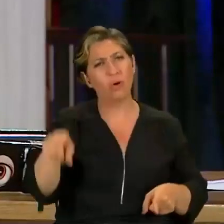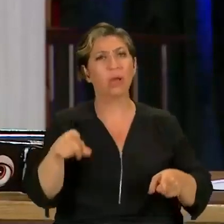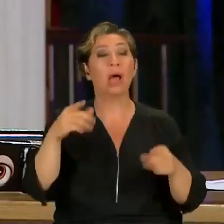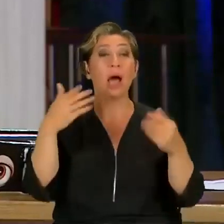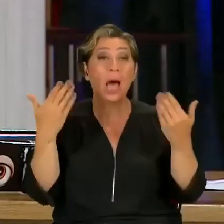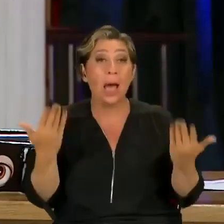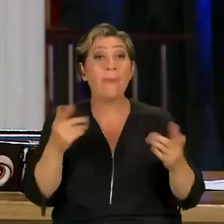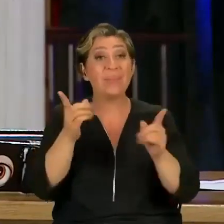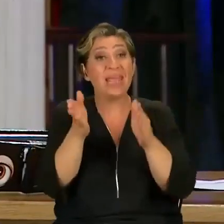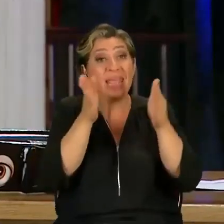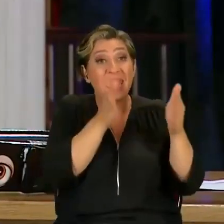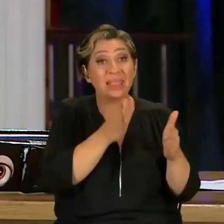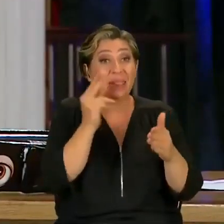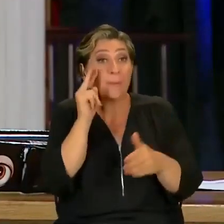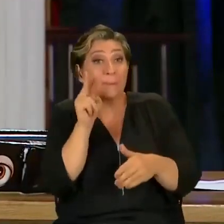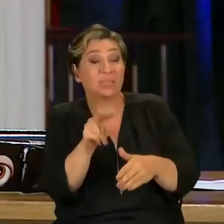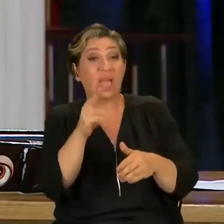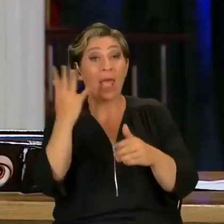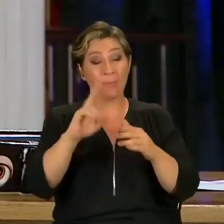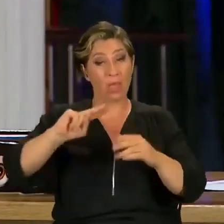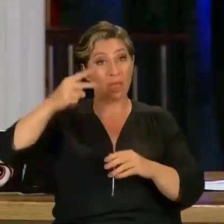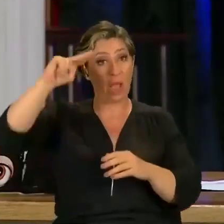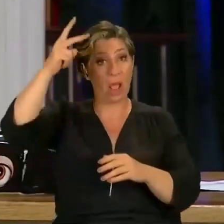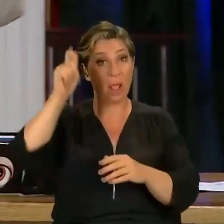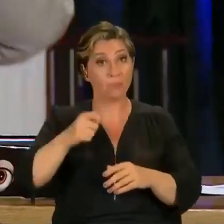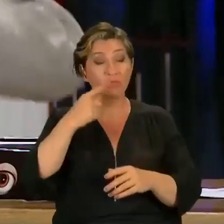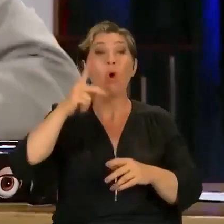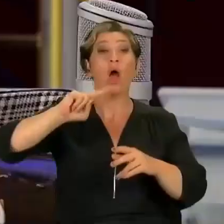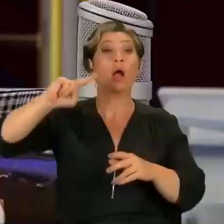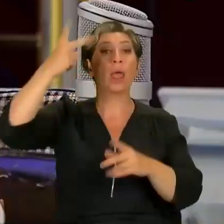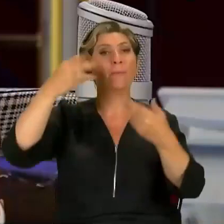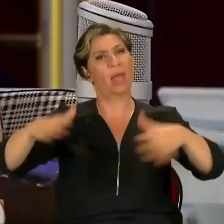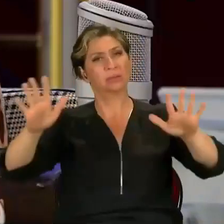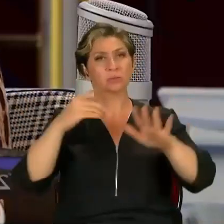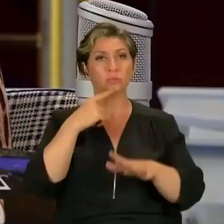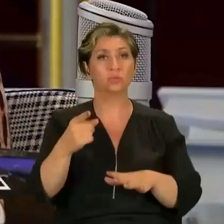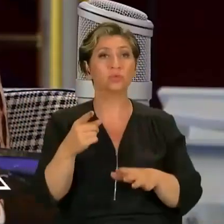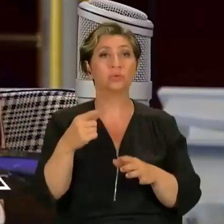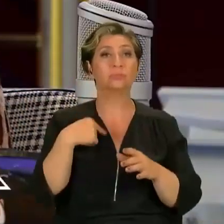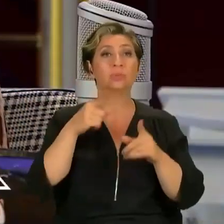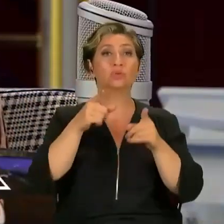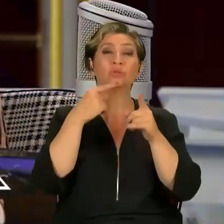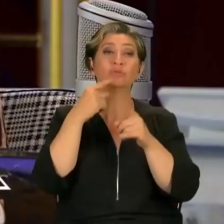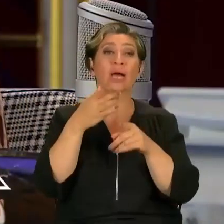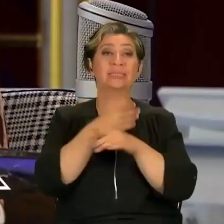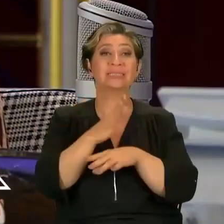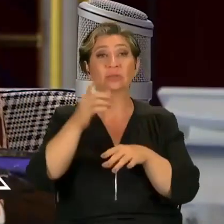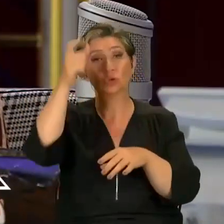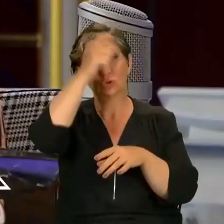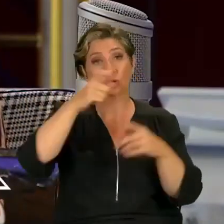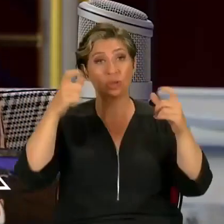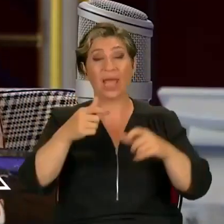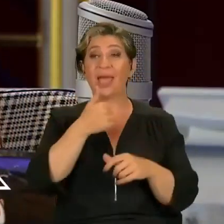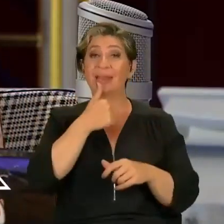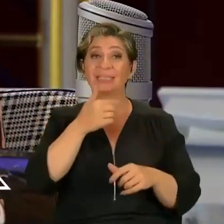Ama bir yandan da hem kariyer yap diyorsun, sonra o kariyeri hemen bırak diyorsun. Ben ona adam şöyle bir şey diyorum. Aslında